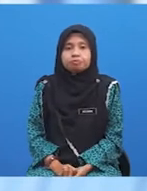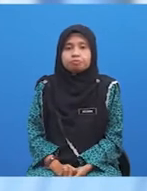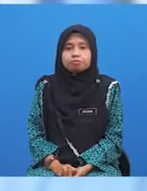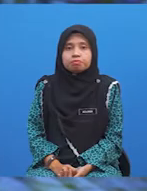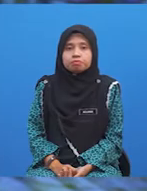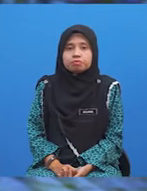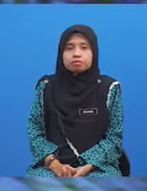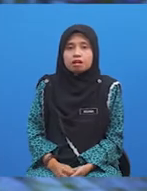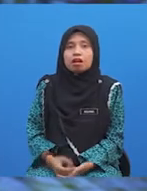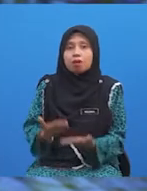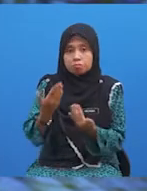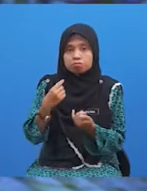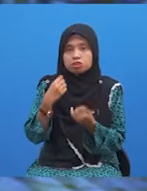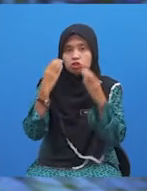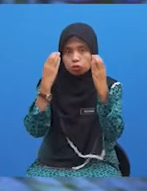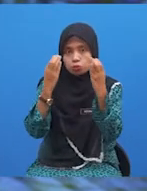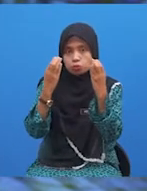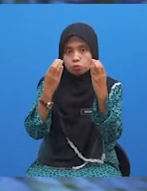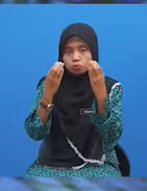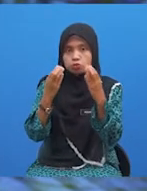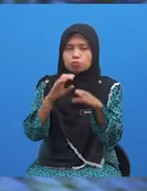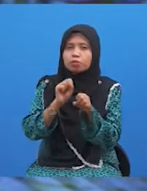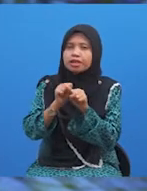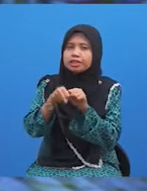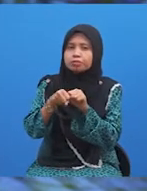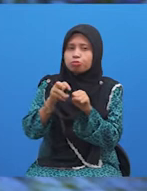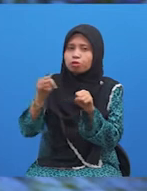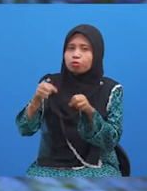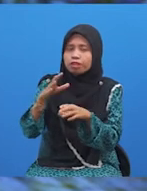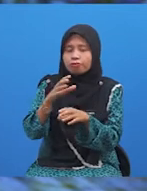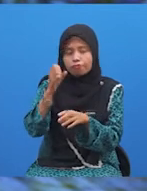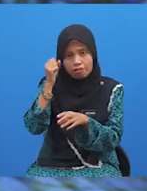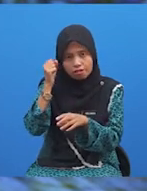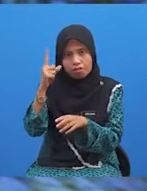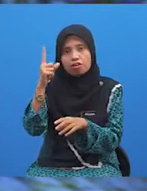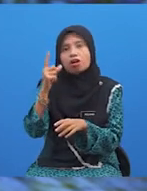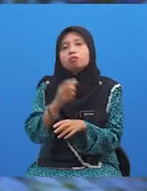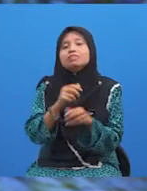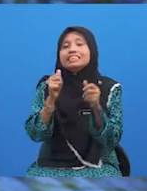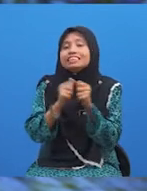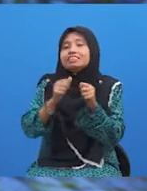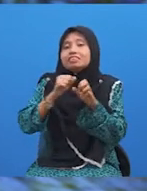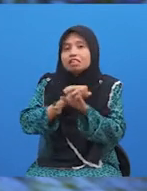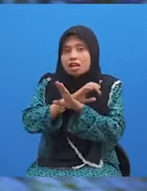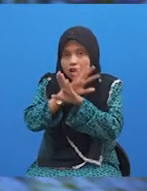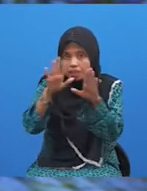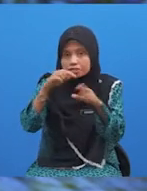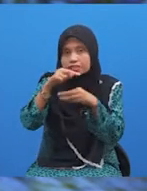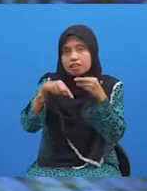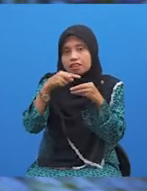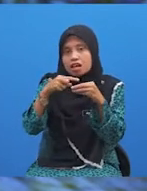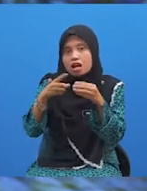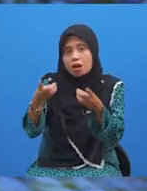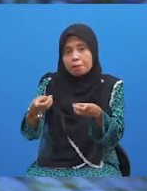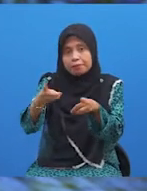ini. Harapan cikgu agar murid-murid sudah faham dengan jelas